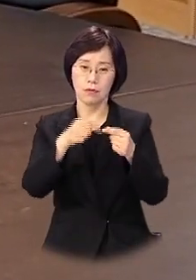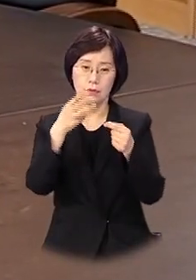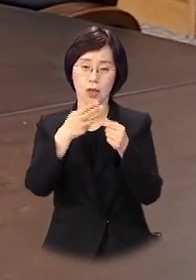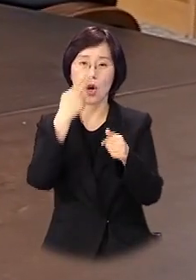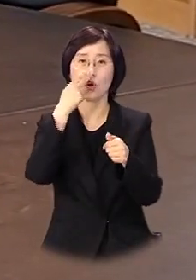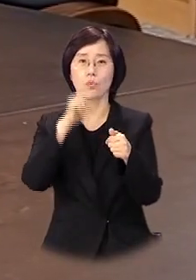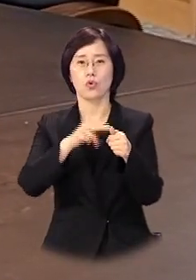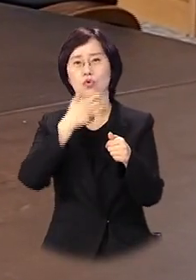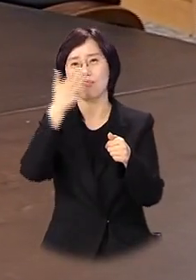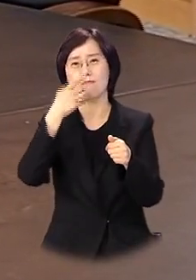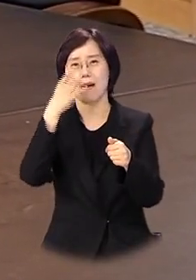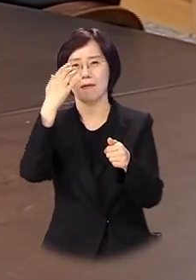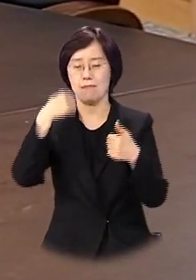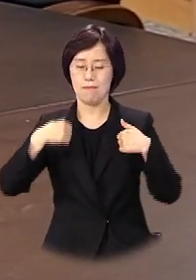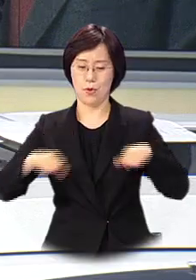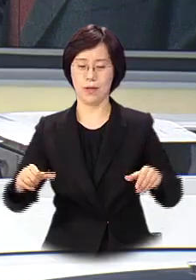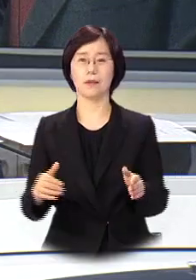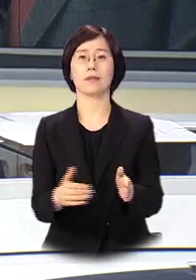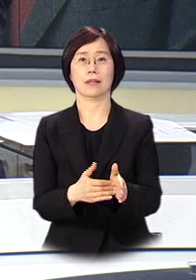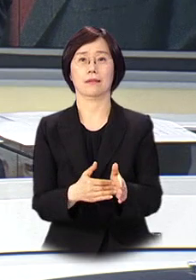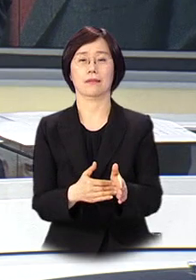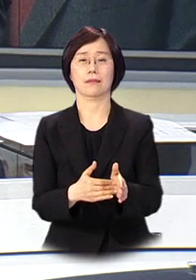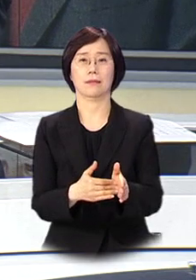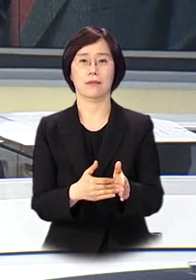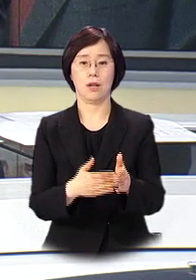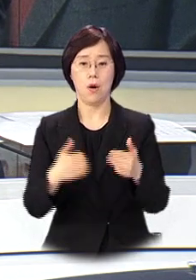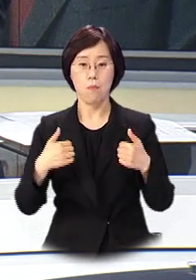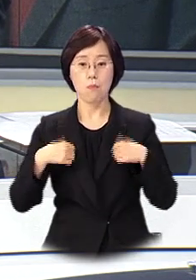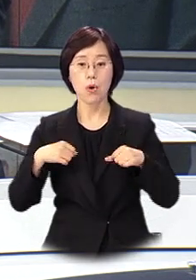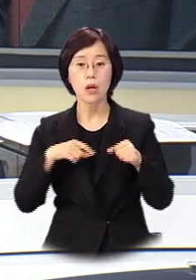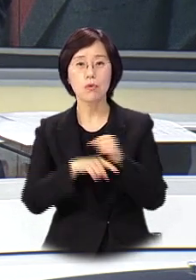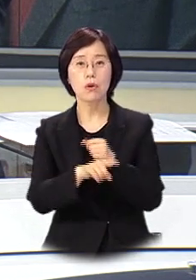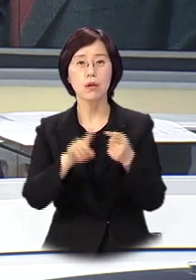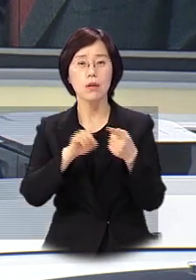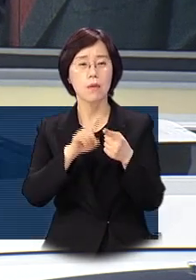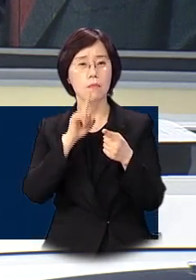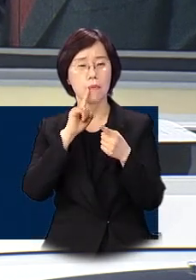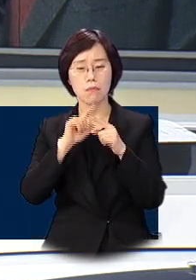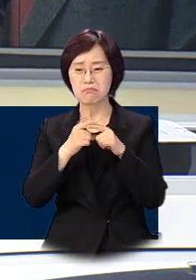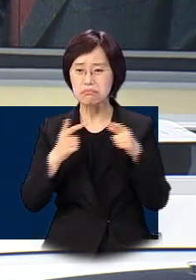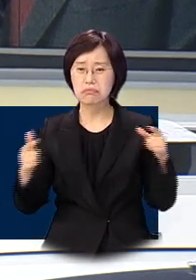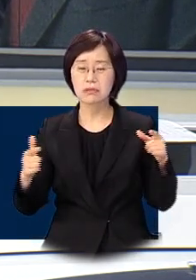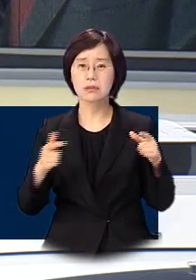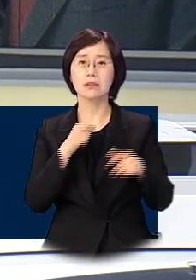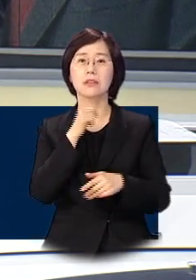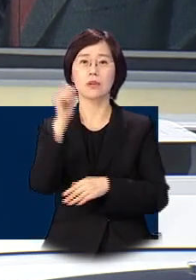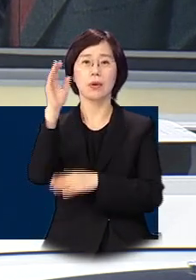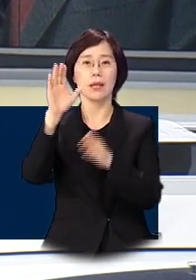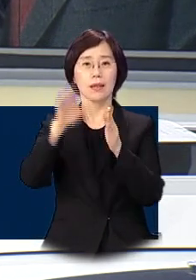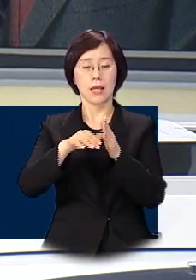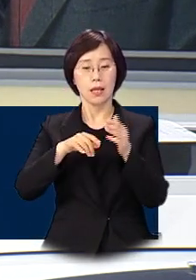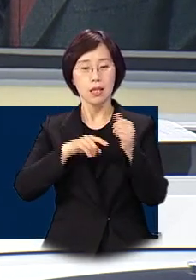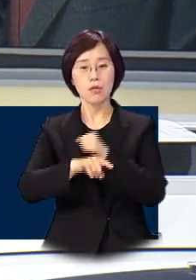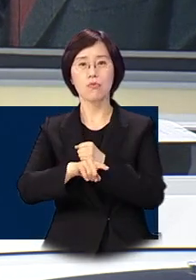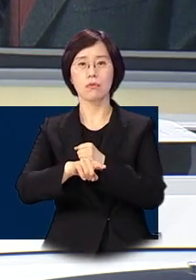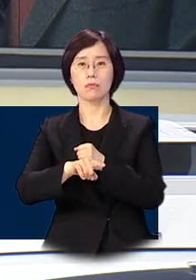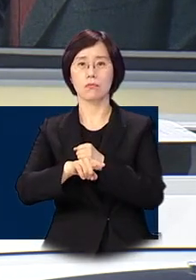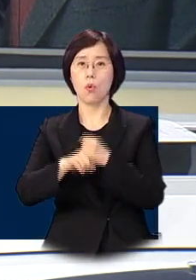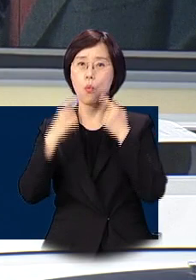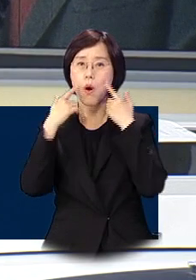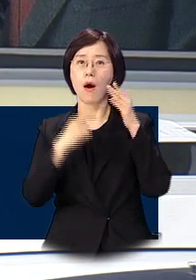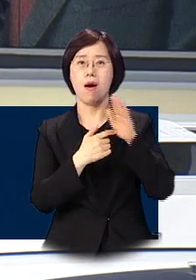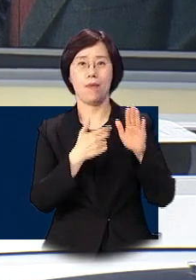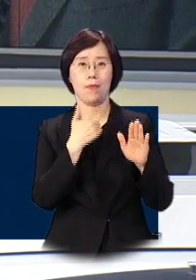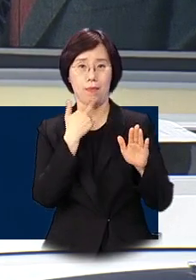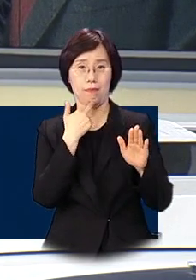도전은 꿈으로 남게 됐습니다. 불출마 배경을 놓고 여러 얘기가 나오는데 기자회견에서도 불출마 이유에 대해서